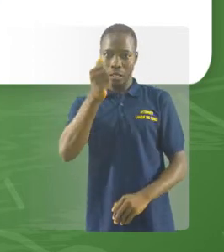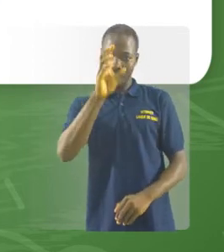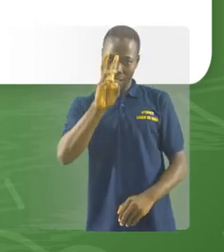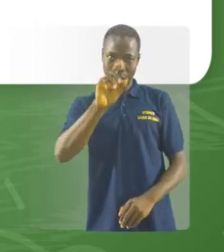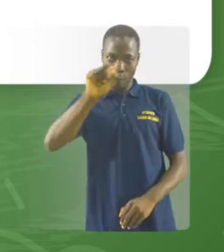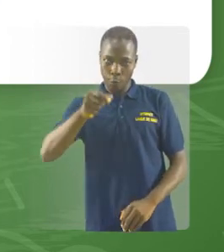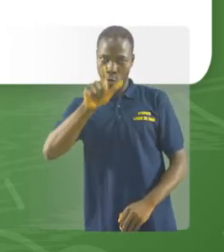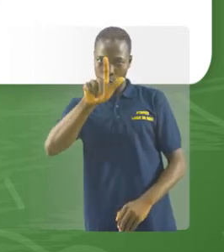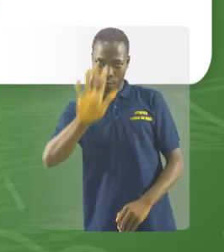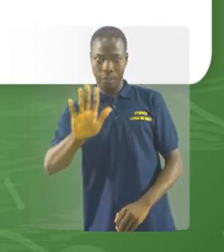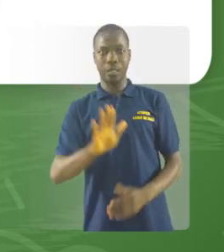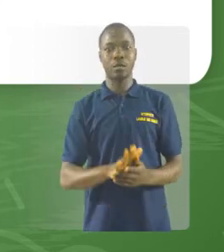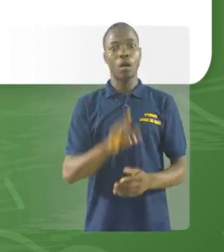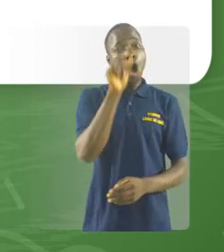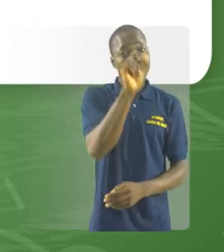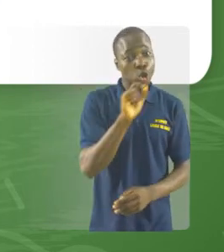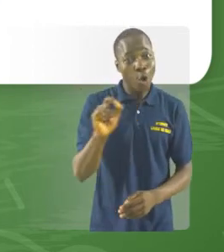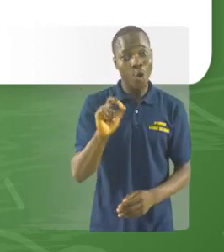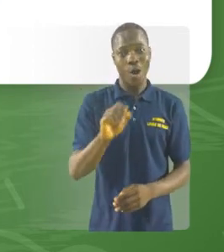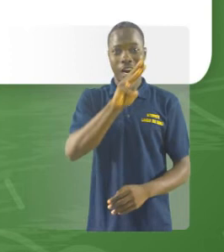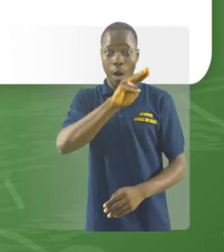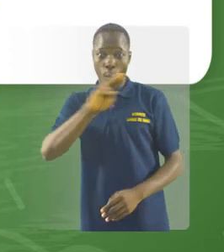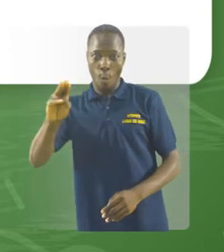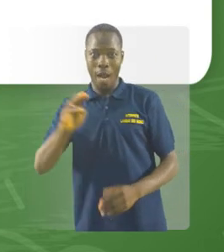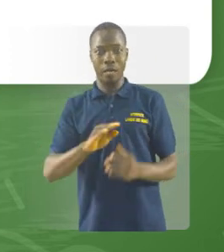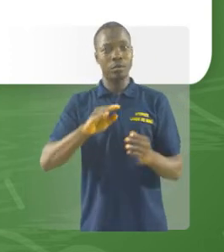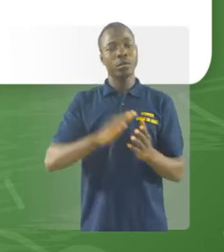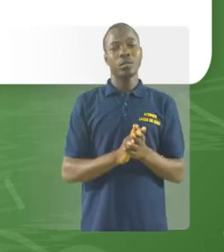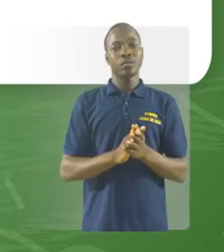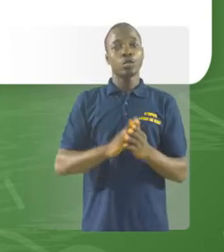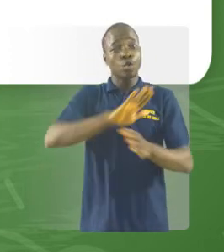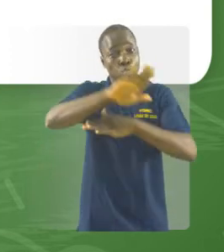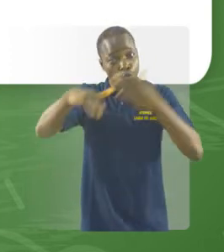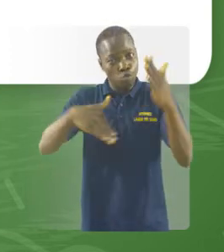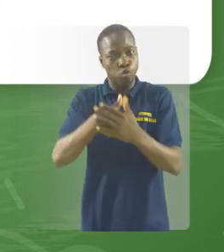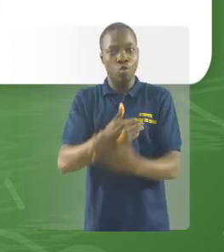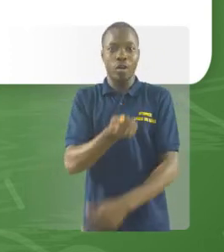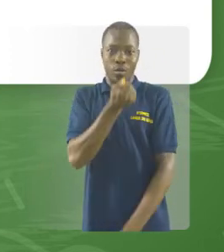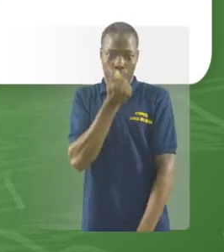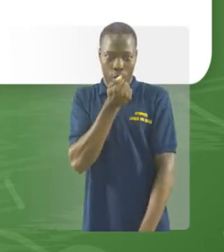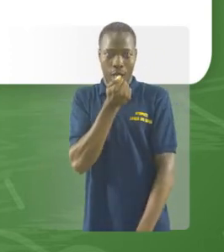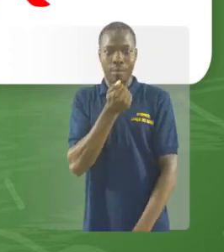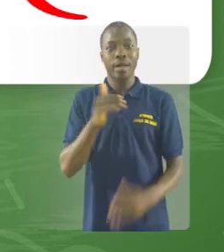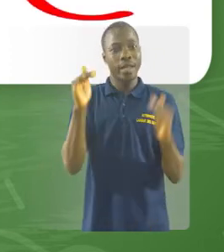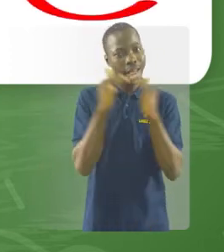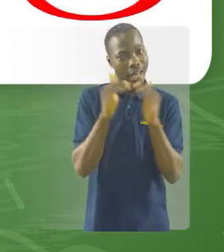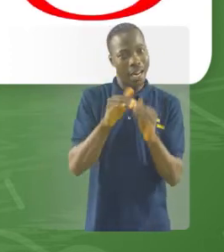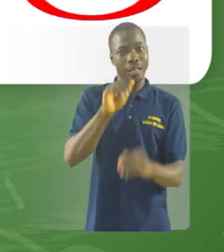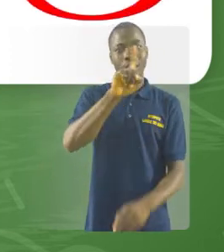116,25. Donc la moyenne de la série des masses des téléphones portables est égale à